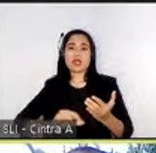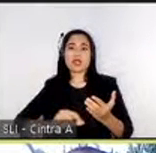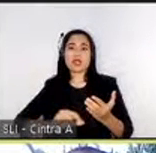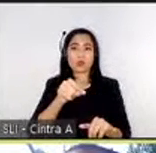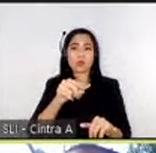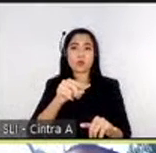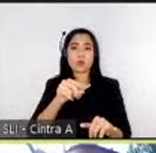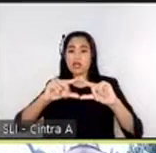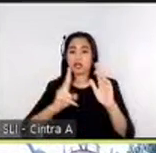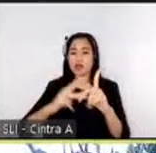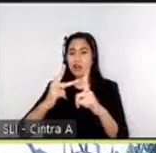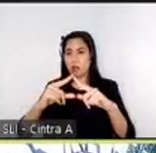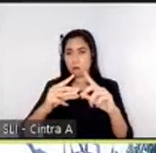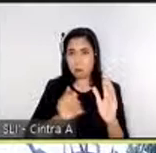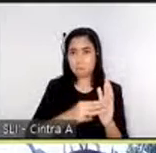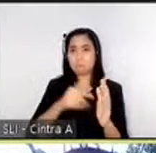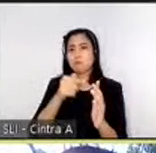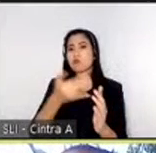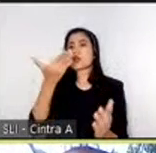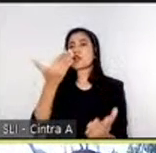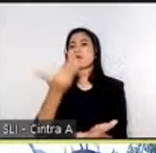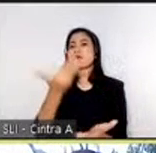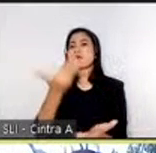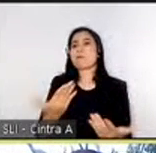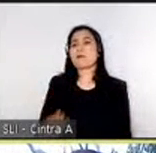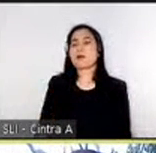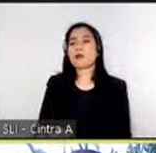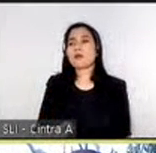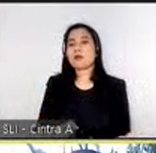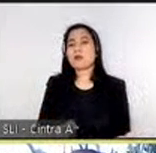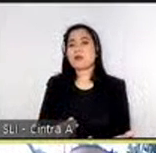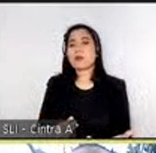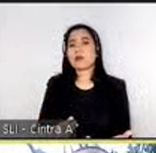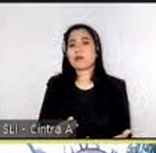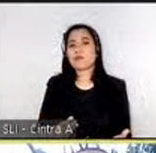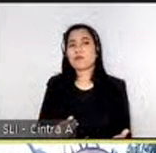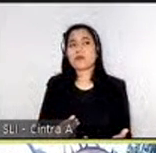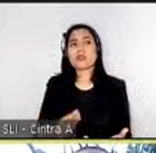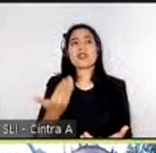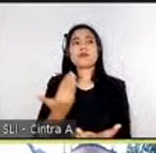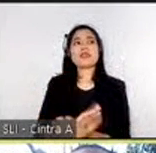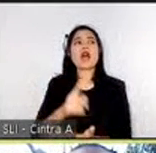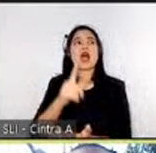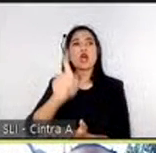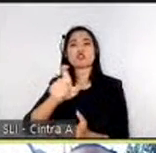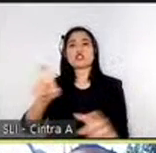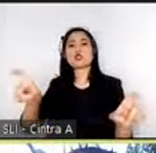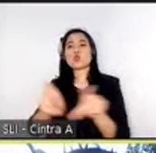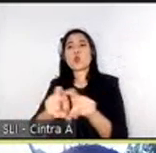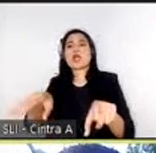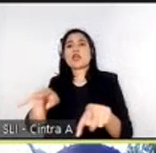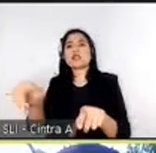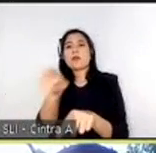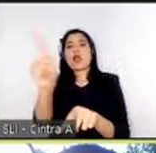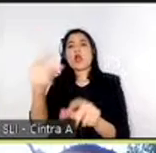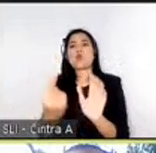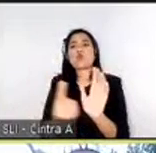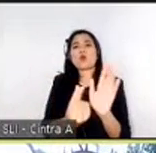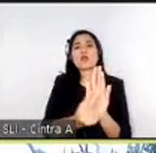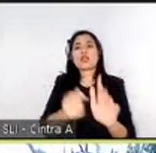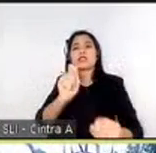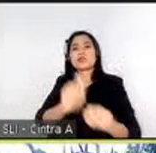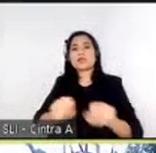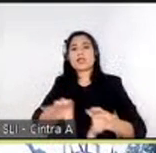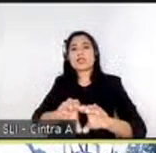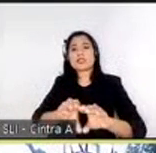justru yang diminta untuk disesuaikan dengan isi dari undang-undang Cipta kerja atau omnibuslow